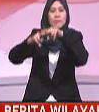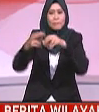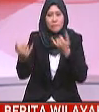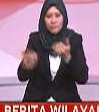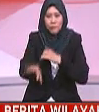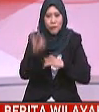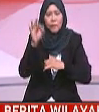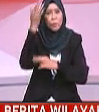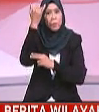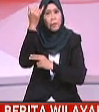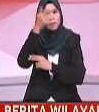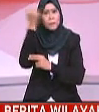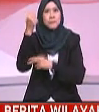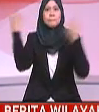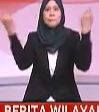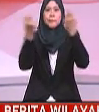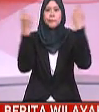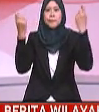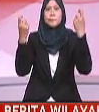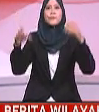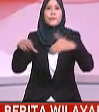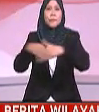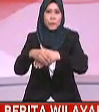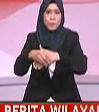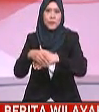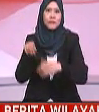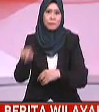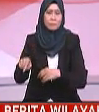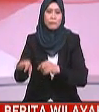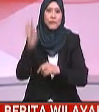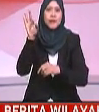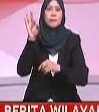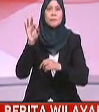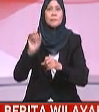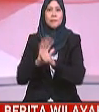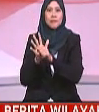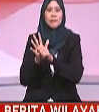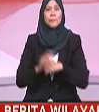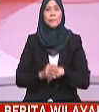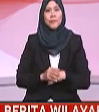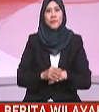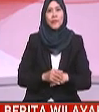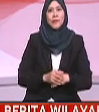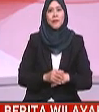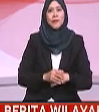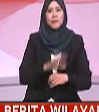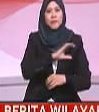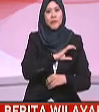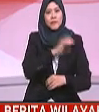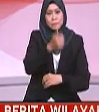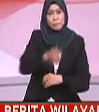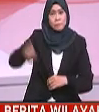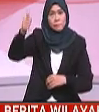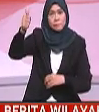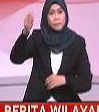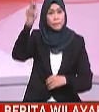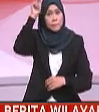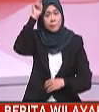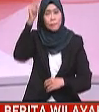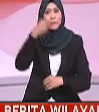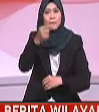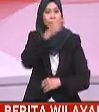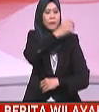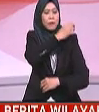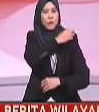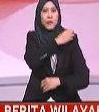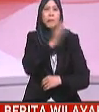dikesan berpunca daripada majlis keramaian. Timbalan Ketua Polis Kelantan SAC Abdullah Mat Piah menegaskan pegawai dan